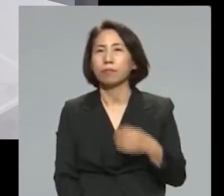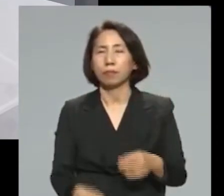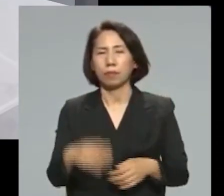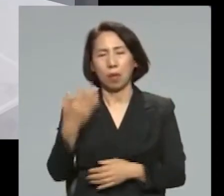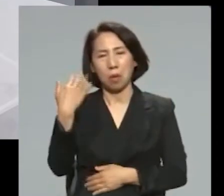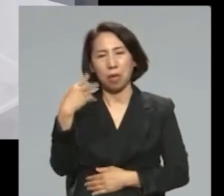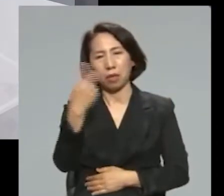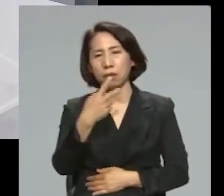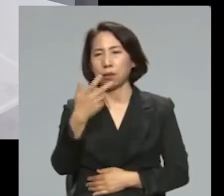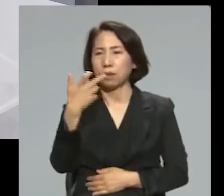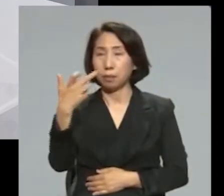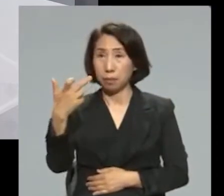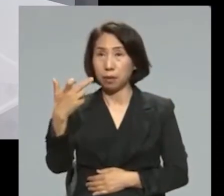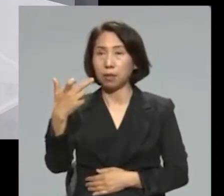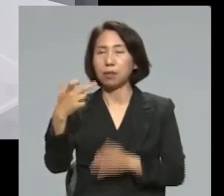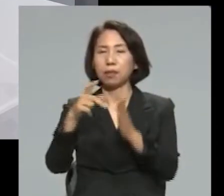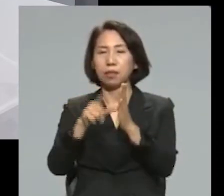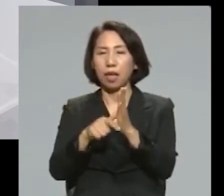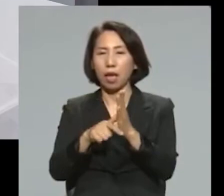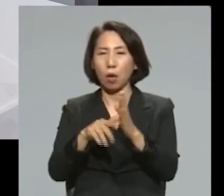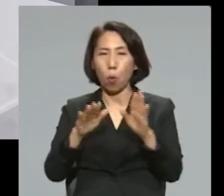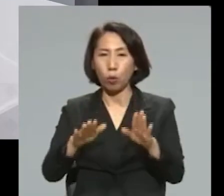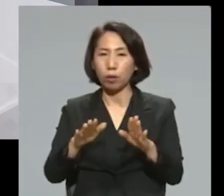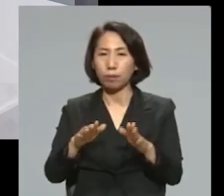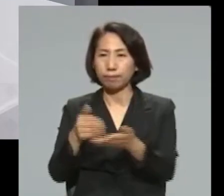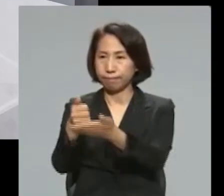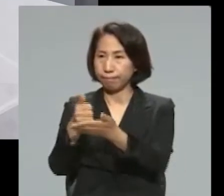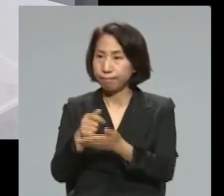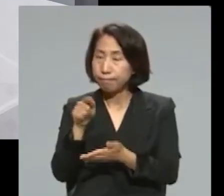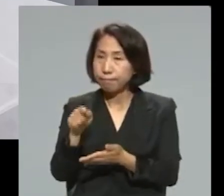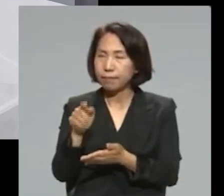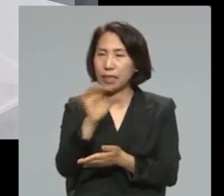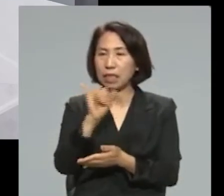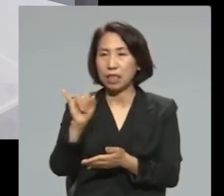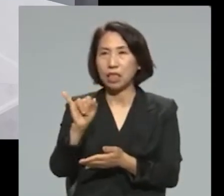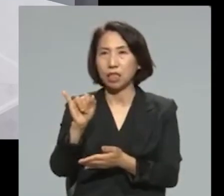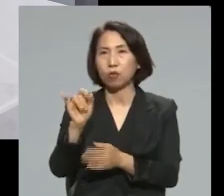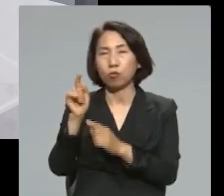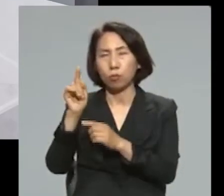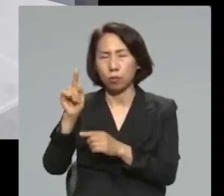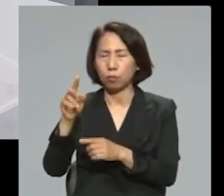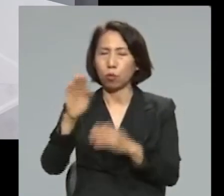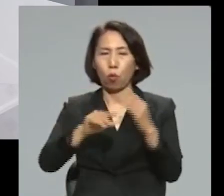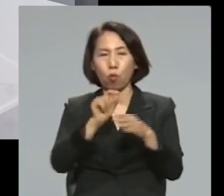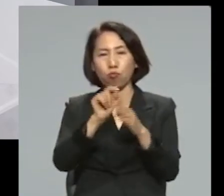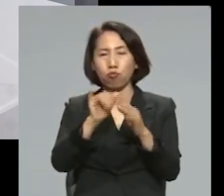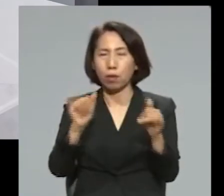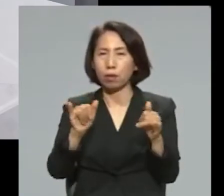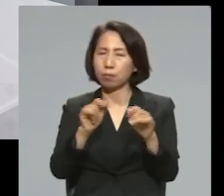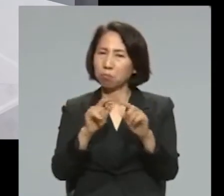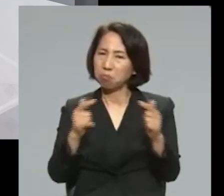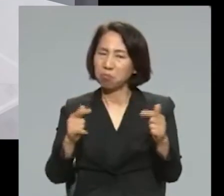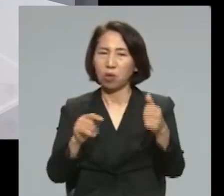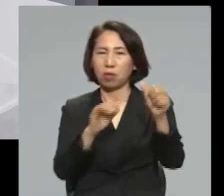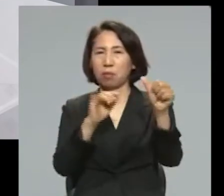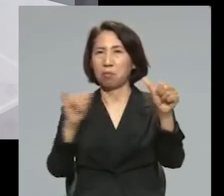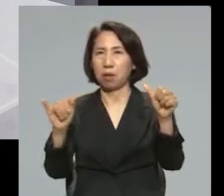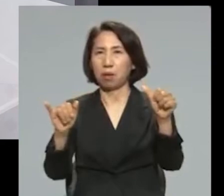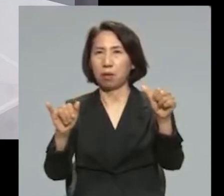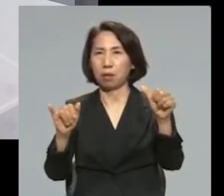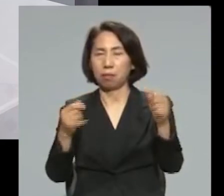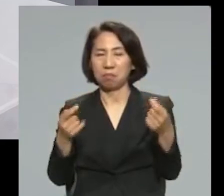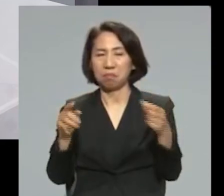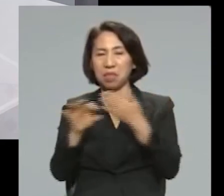2017년 이 자리에 계신 이 후보를 비롯한 공무원 등 5명이